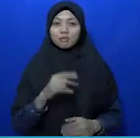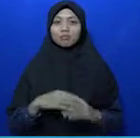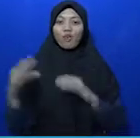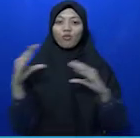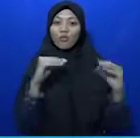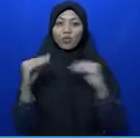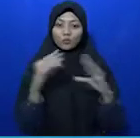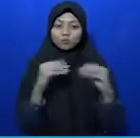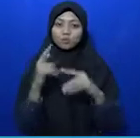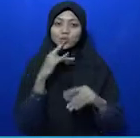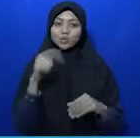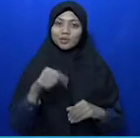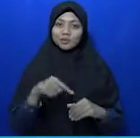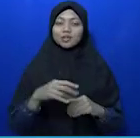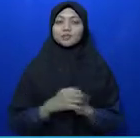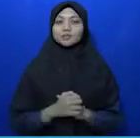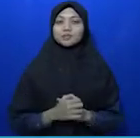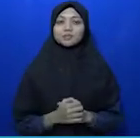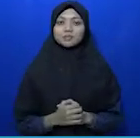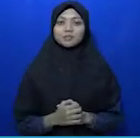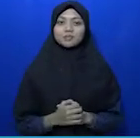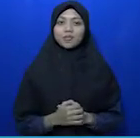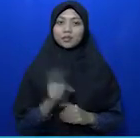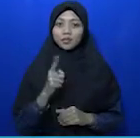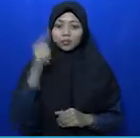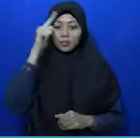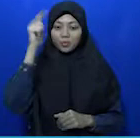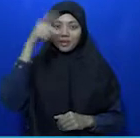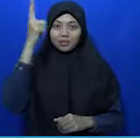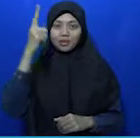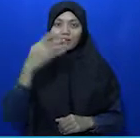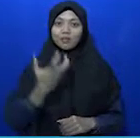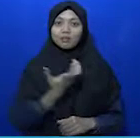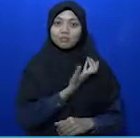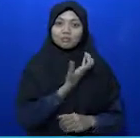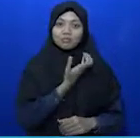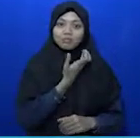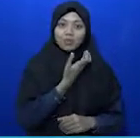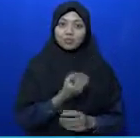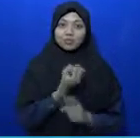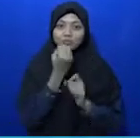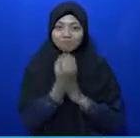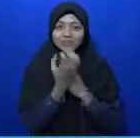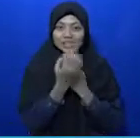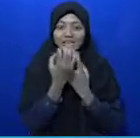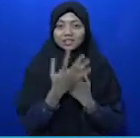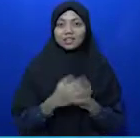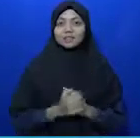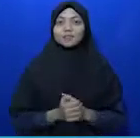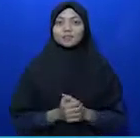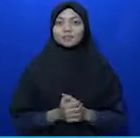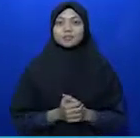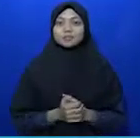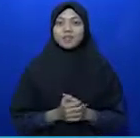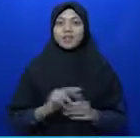diundang gitu ya, yang itu dari partai pemerintahan tadi. Karena di luar banyak sekali forum-forum macam ini, sehingga paling tidak